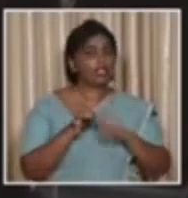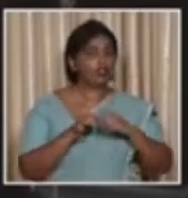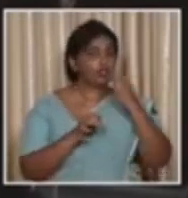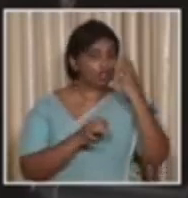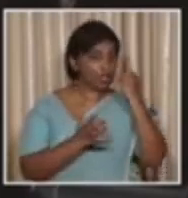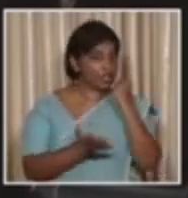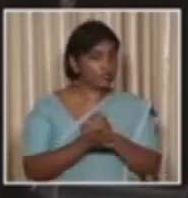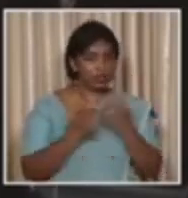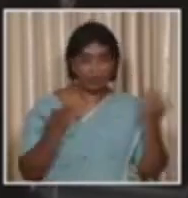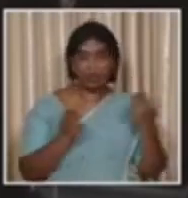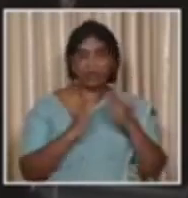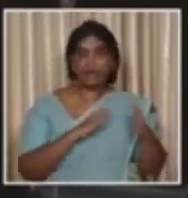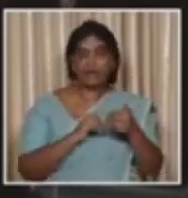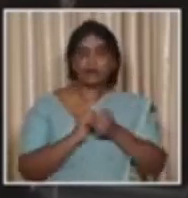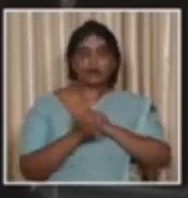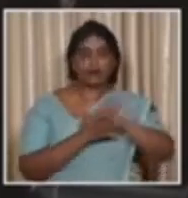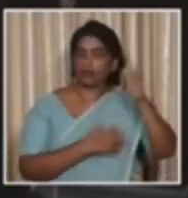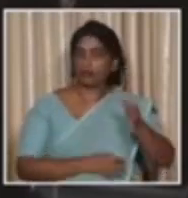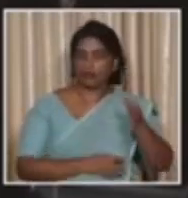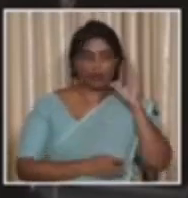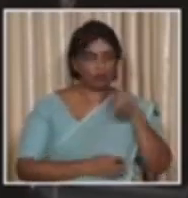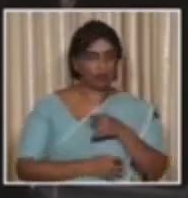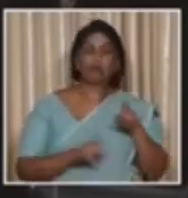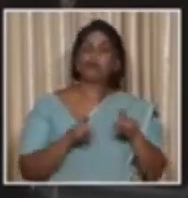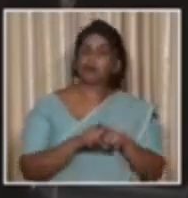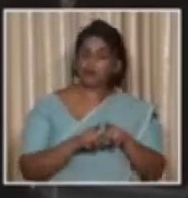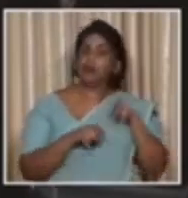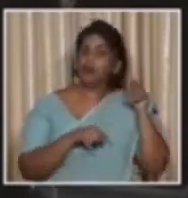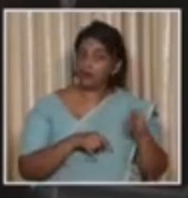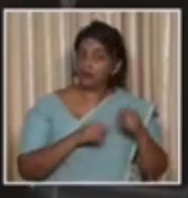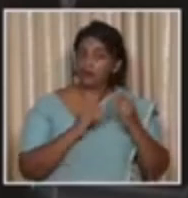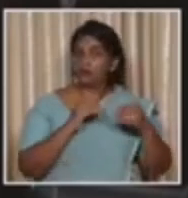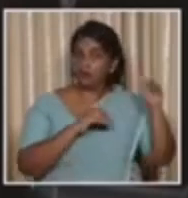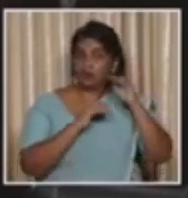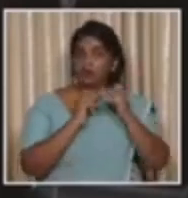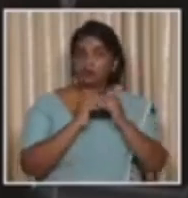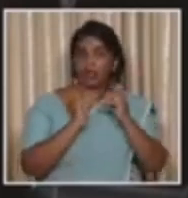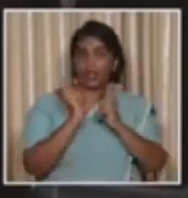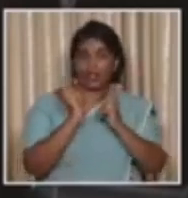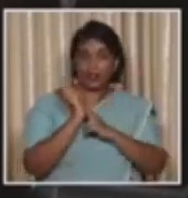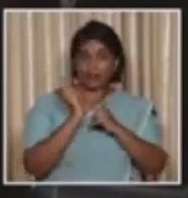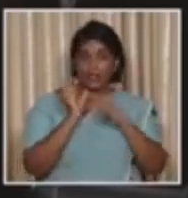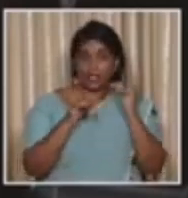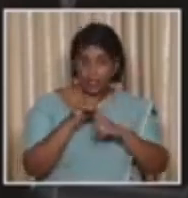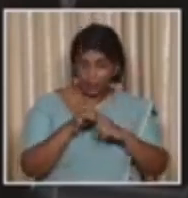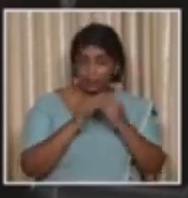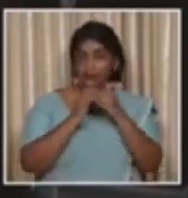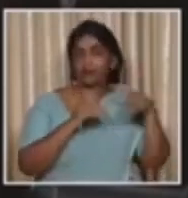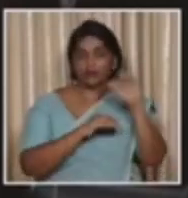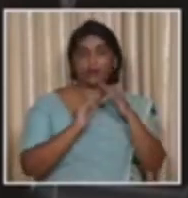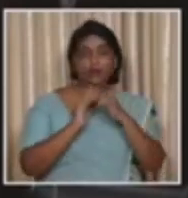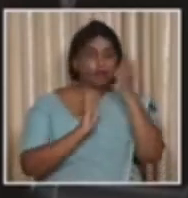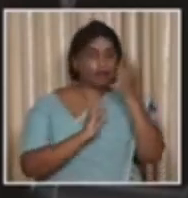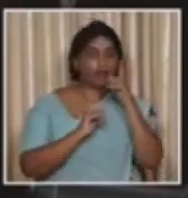නැතුව ගෘහ සේවය සඳහා යෑම තහනම්. එතකොට එතනින් ඉහළ විතරයි යන්න පුළුවන් ඇඩ්වාන්ස් හවුස් කීපර්